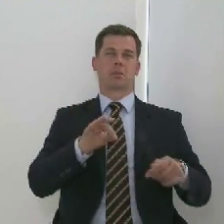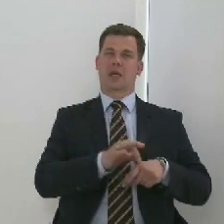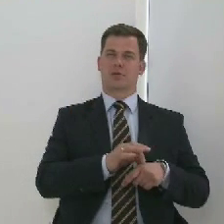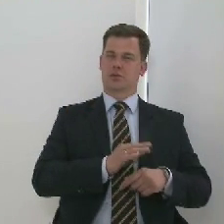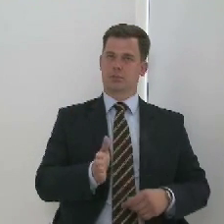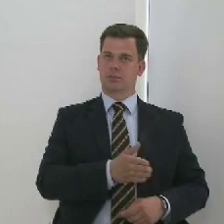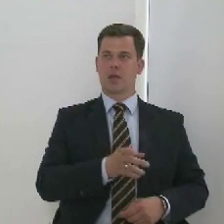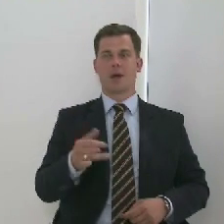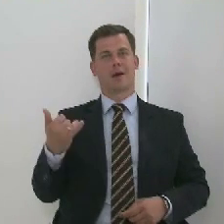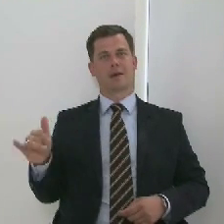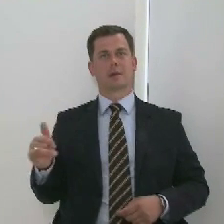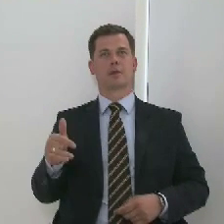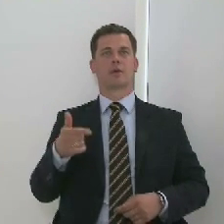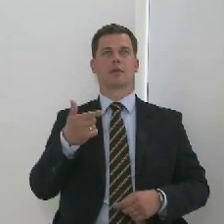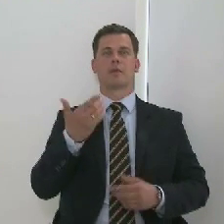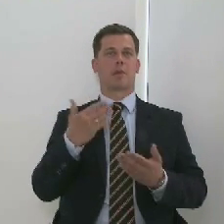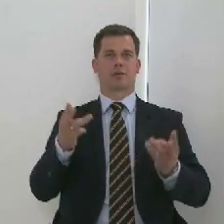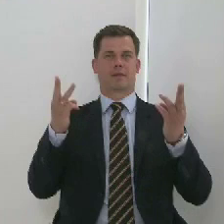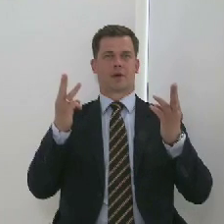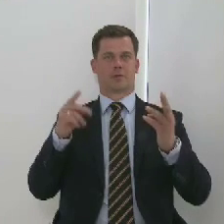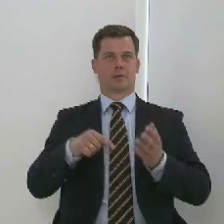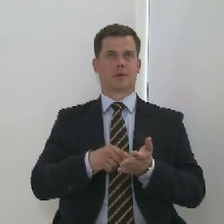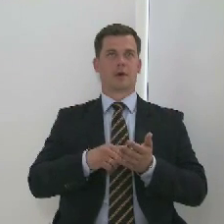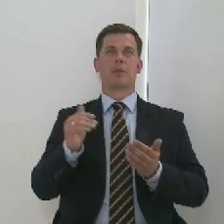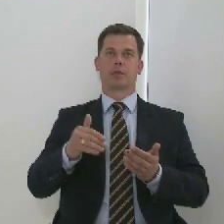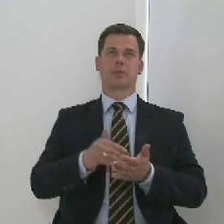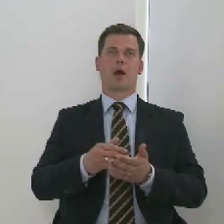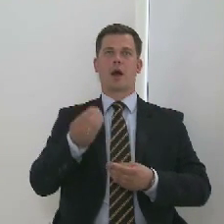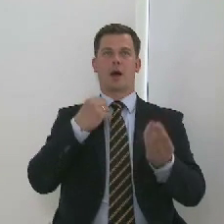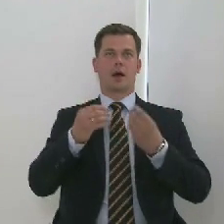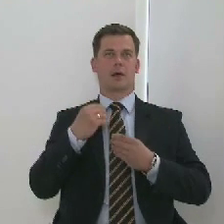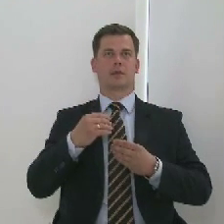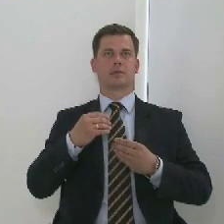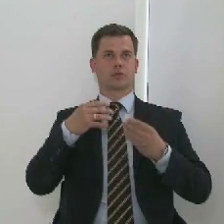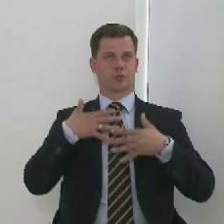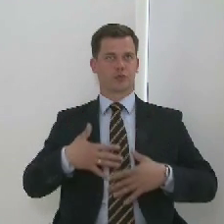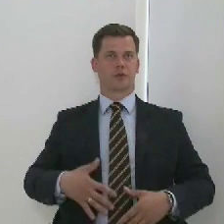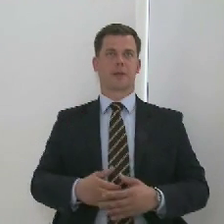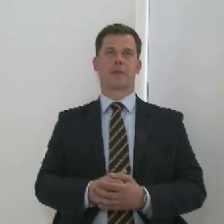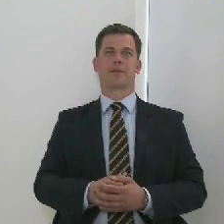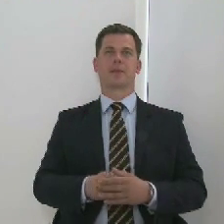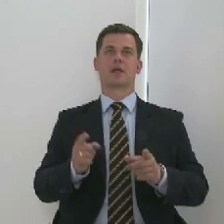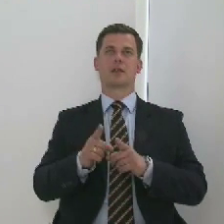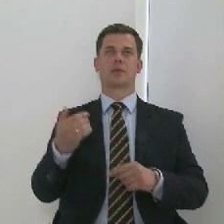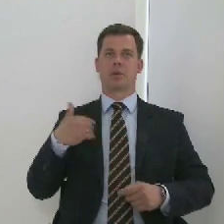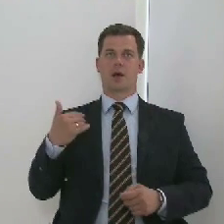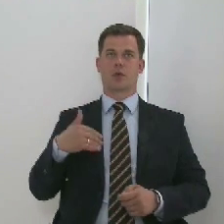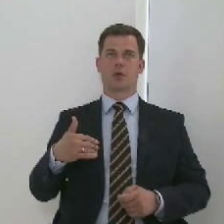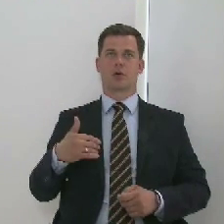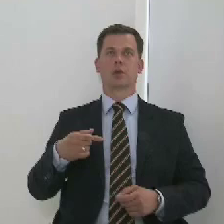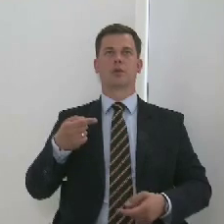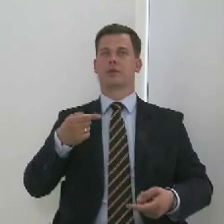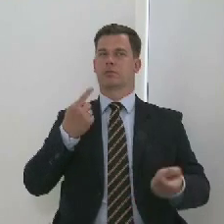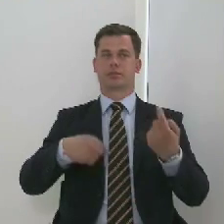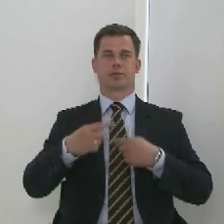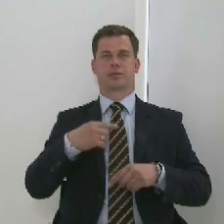jest bardzo ważna makrocząsteczka, którą trzeba spożywać z pożywieniem, dostarczać sobie z pożywieniem, ponieważ białko uczestniczy w